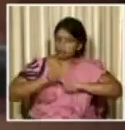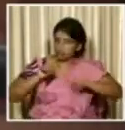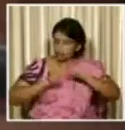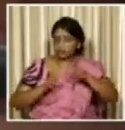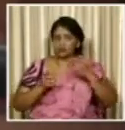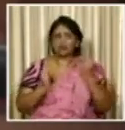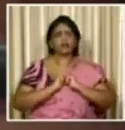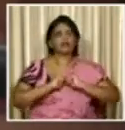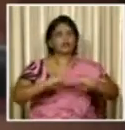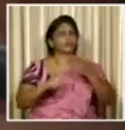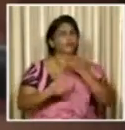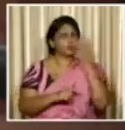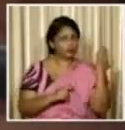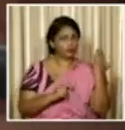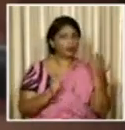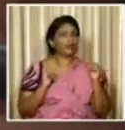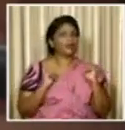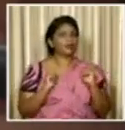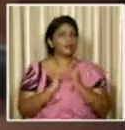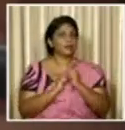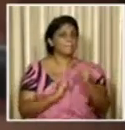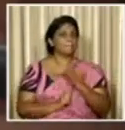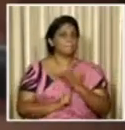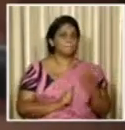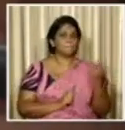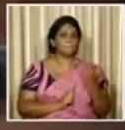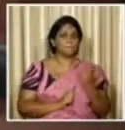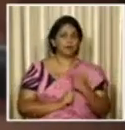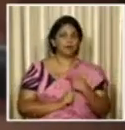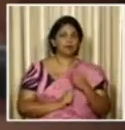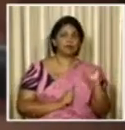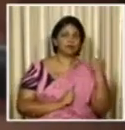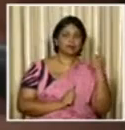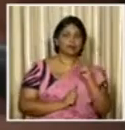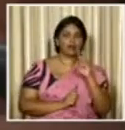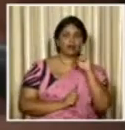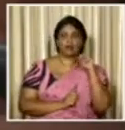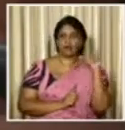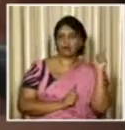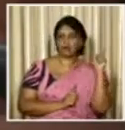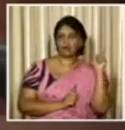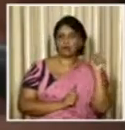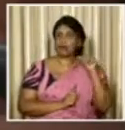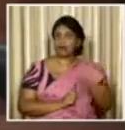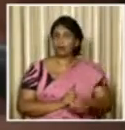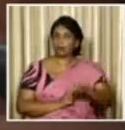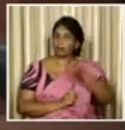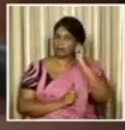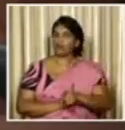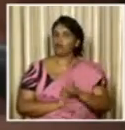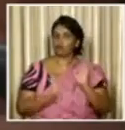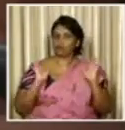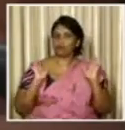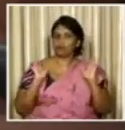Thibunan Hey, Ehma Karanda Baya Sanyavar Anilgi Adabeka Paskaran Nona